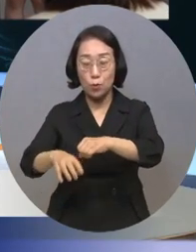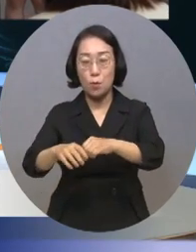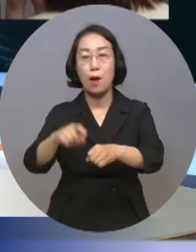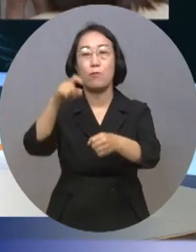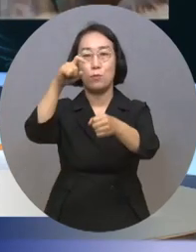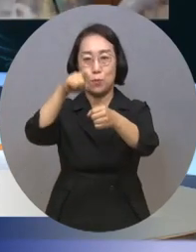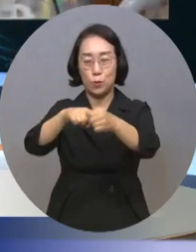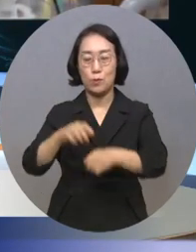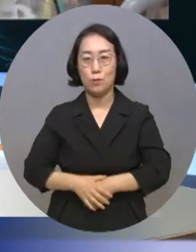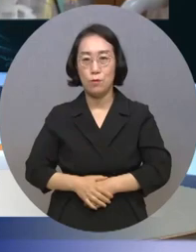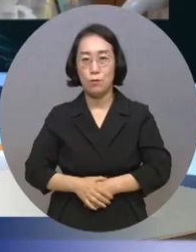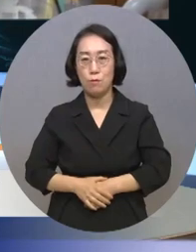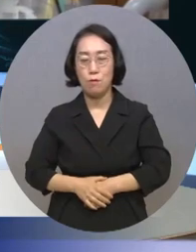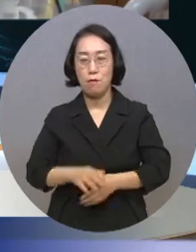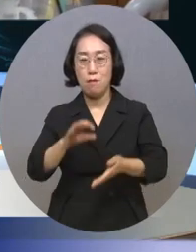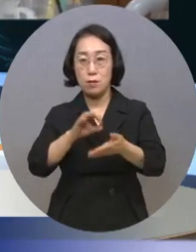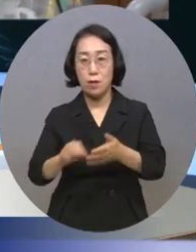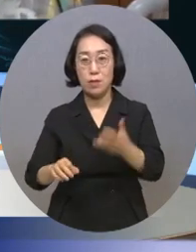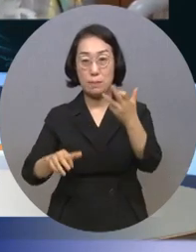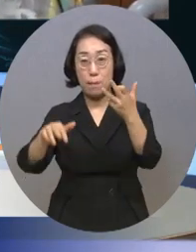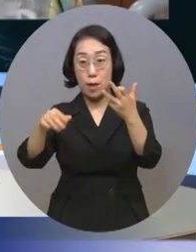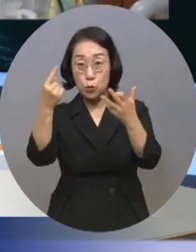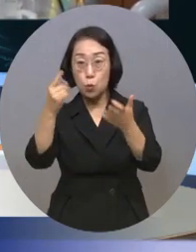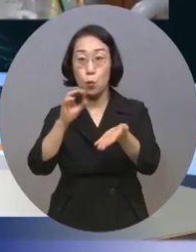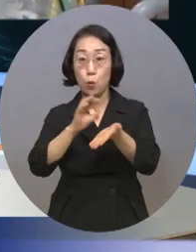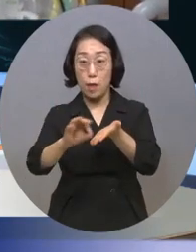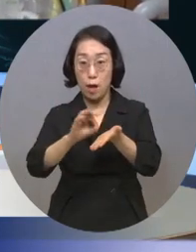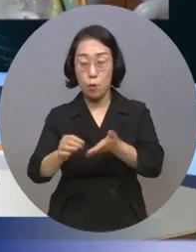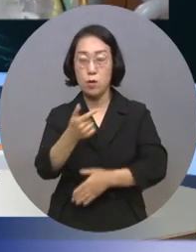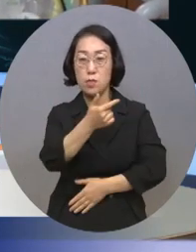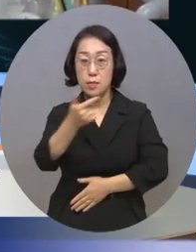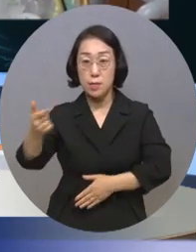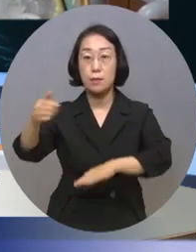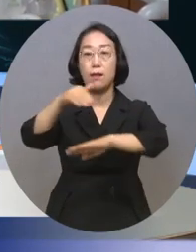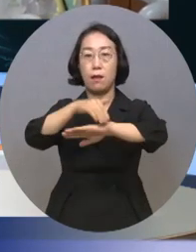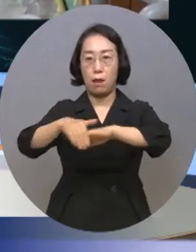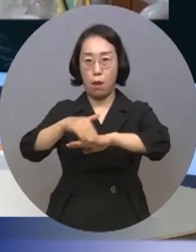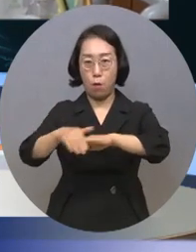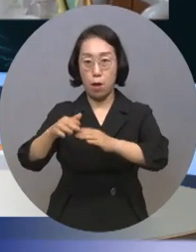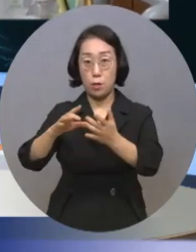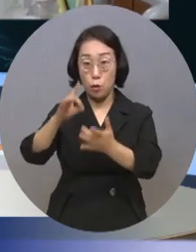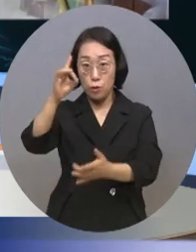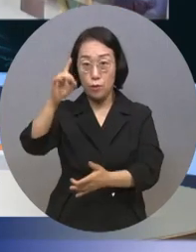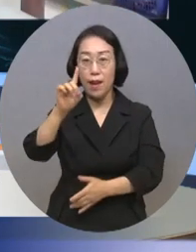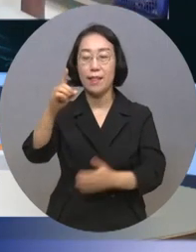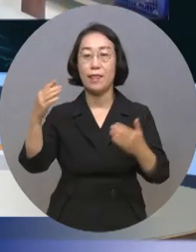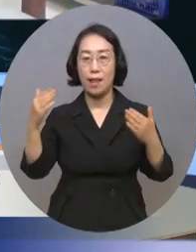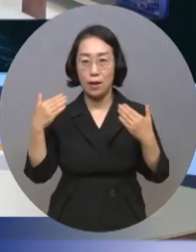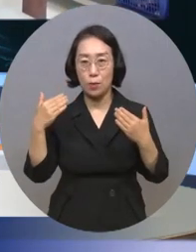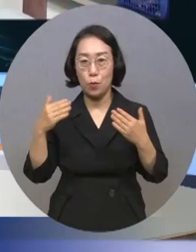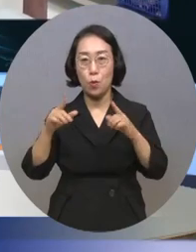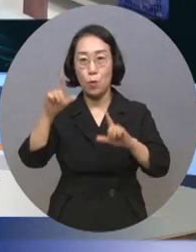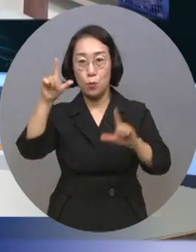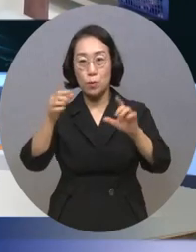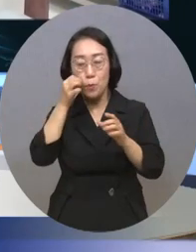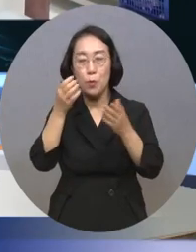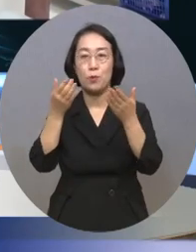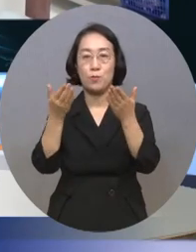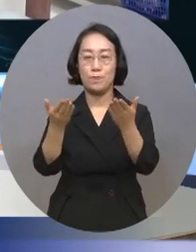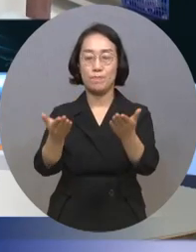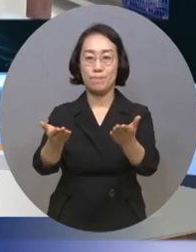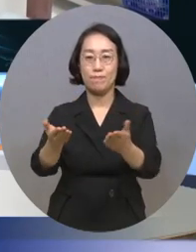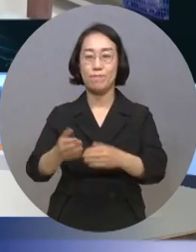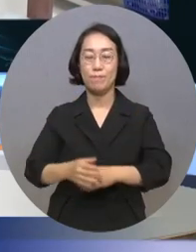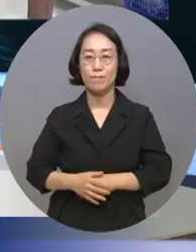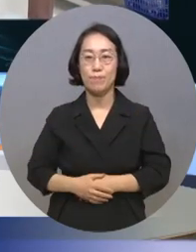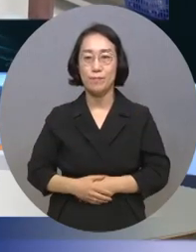것인데요. 총 18조 원 이상을 투입하는 대규모 프로젝트에 선정된 한 학교에 권용찬 기자가